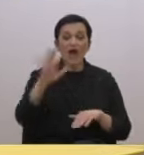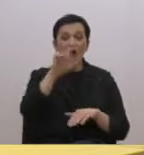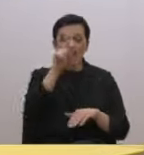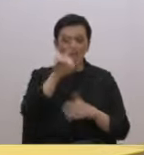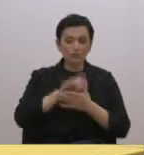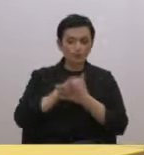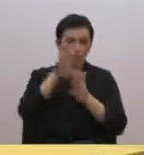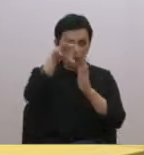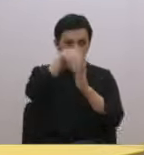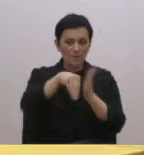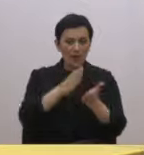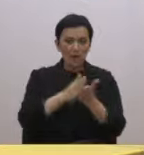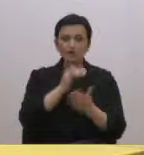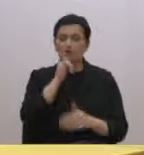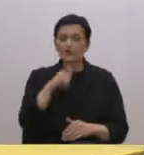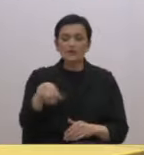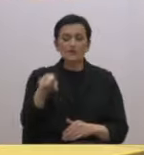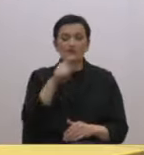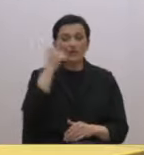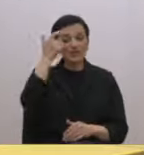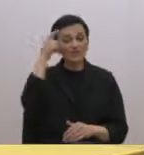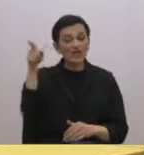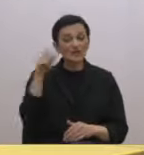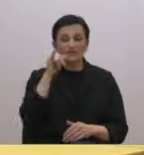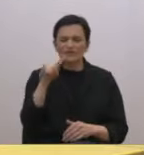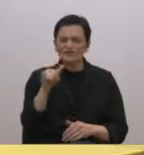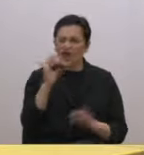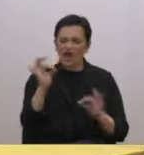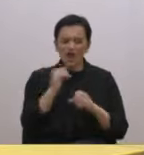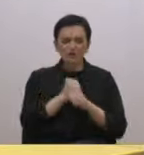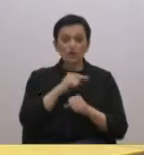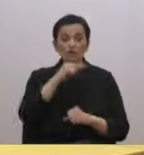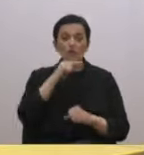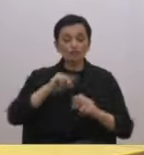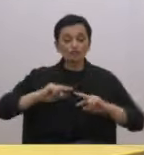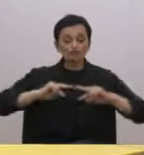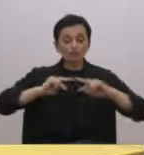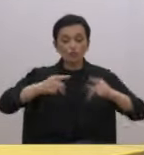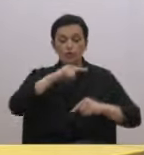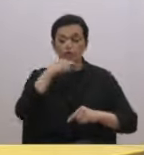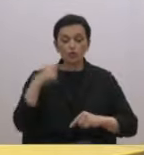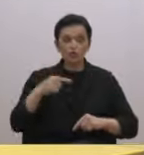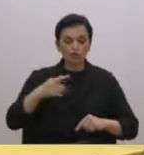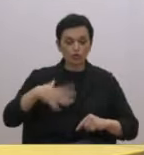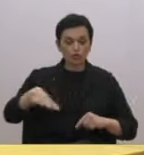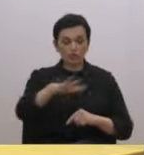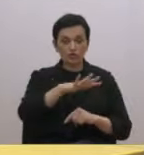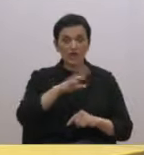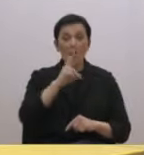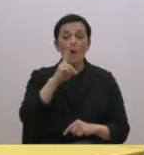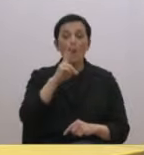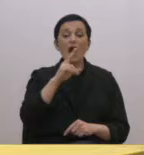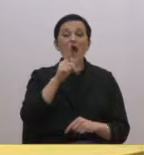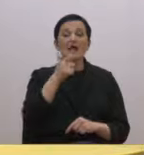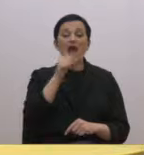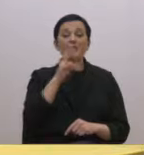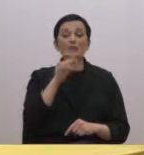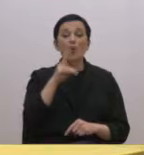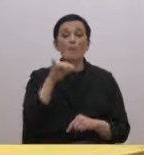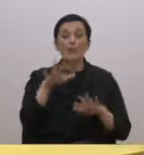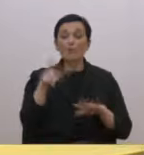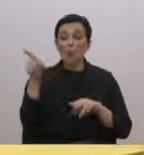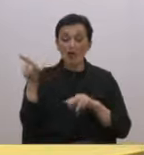ევროპაშია. ვერასოდეს მოახერხებს ივანიშვილი, რომ გაარუსოს ჩვენი ქვეყანა. ვერც გავრილოვის პაპუაშვილის ადგილას